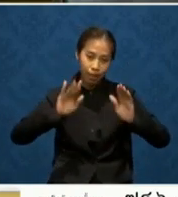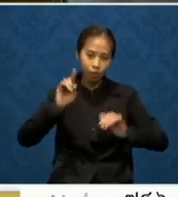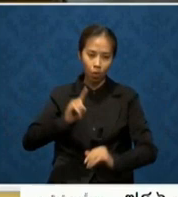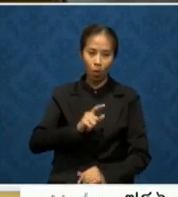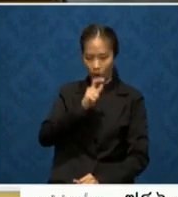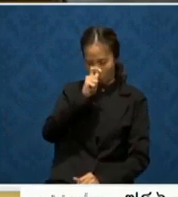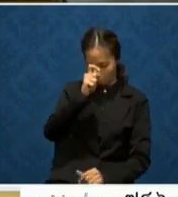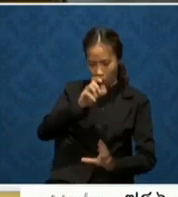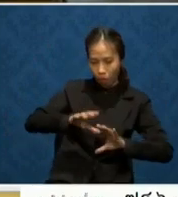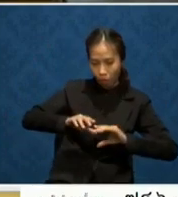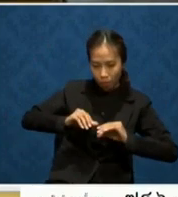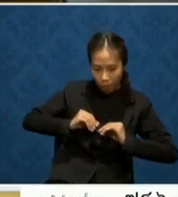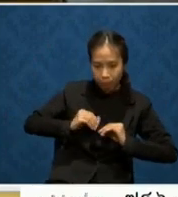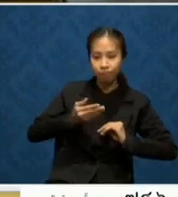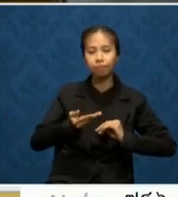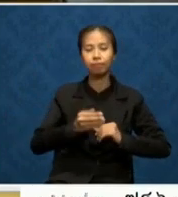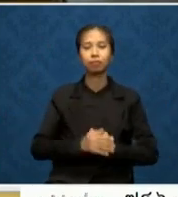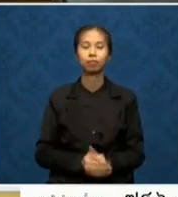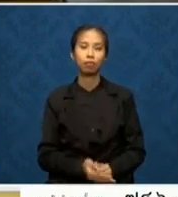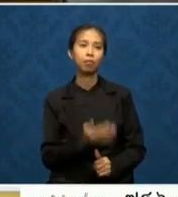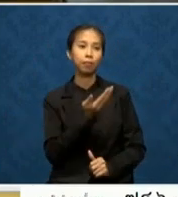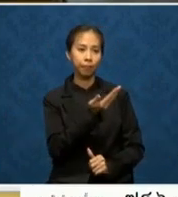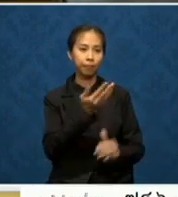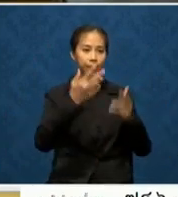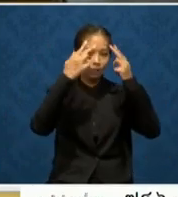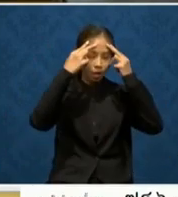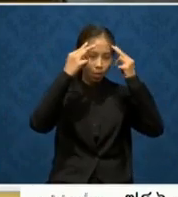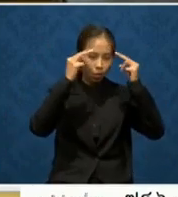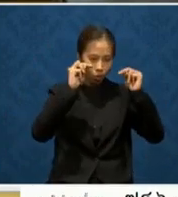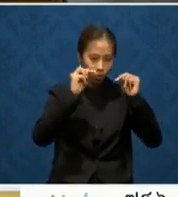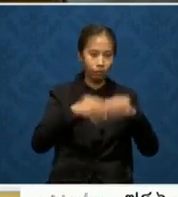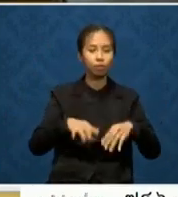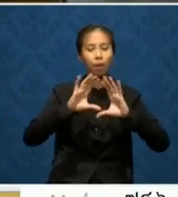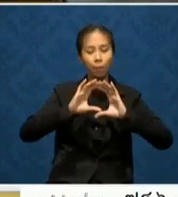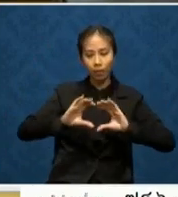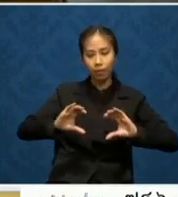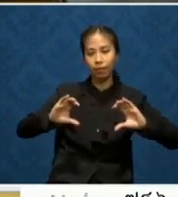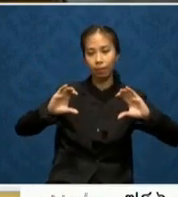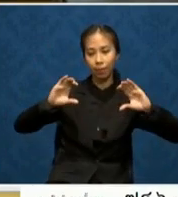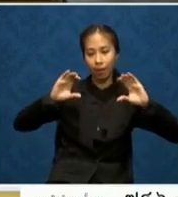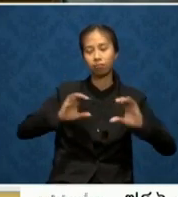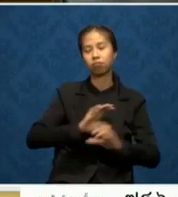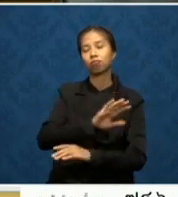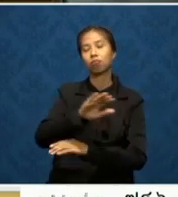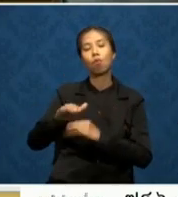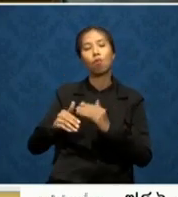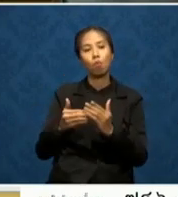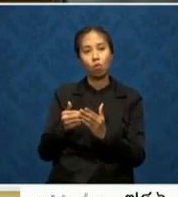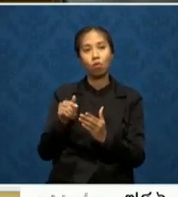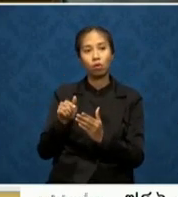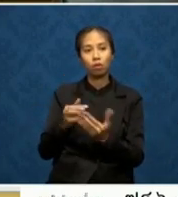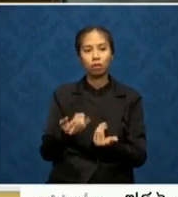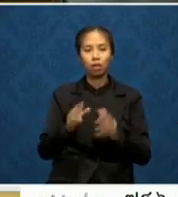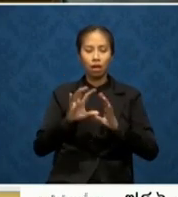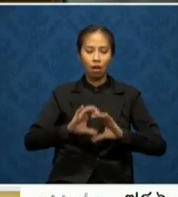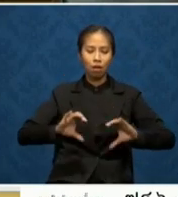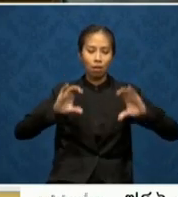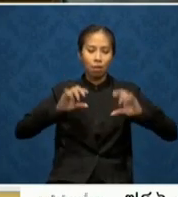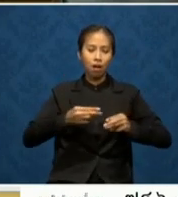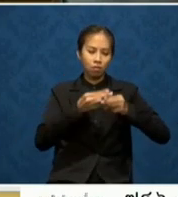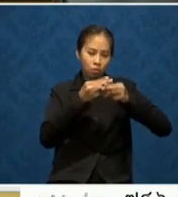ายท่านต้องเป็นนายกรัฐมนตรีท่านต้องเป็นรัฐบาลของประชาชนทุกคนไม่ใช่รัฐบาลของ